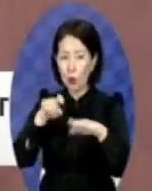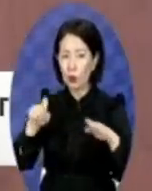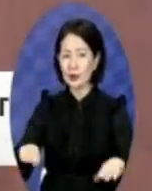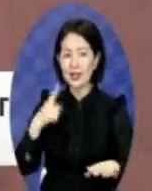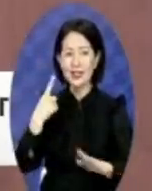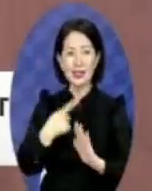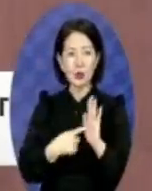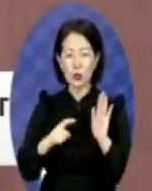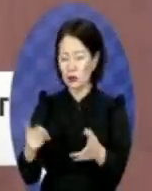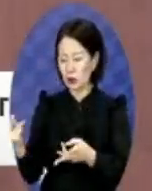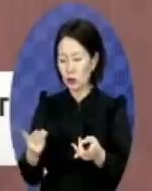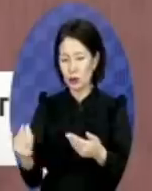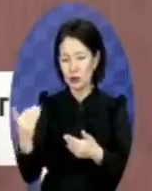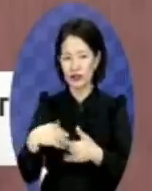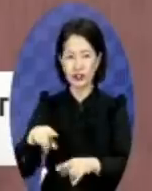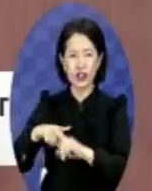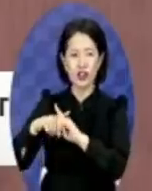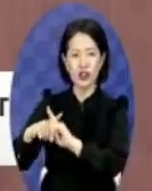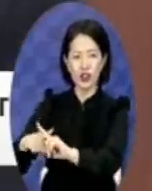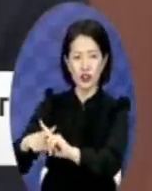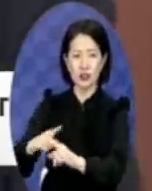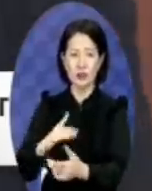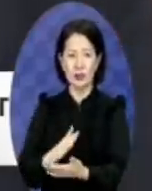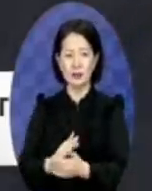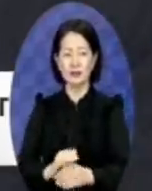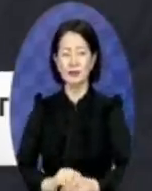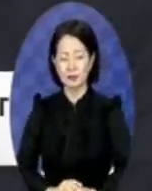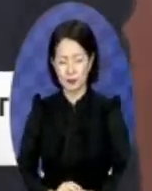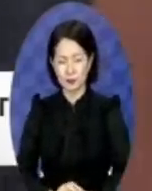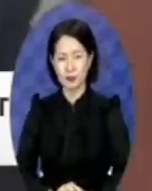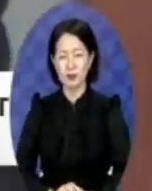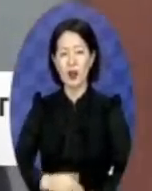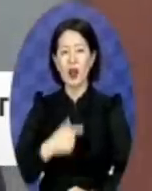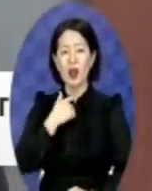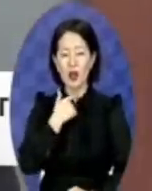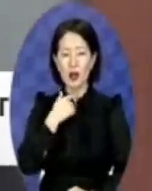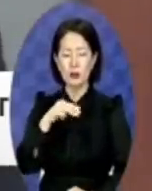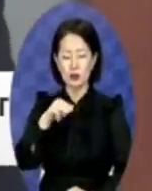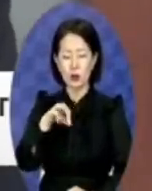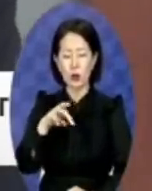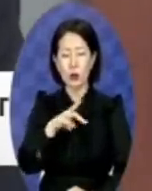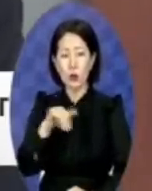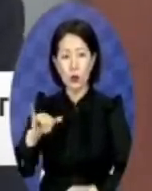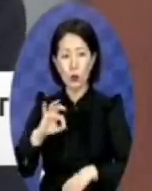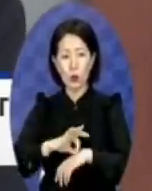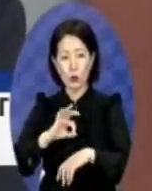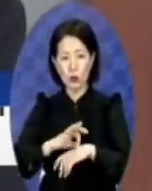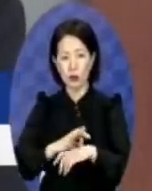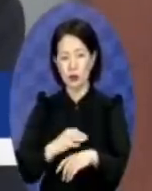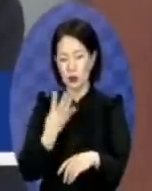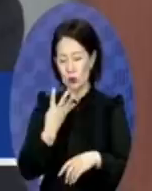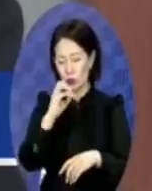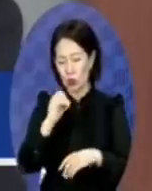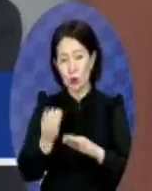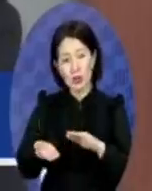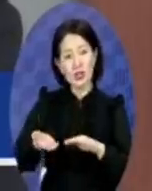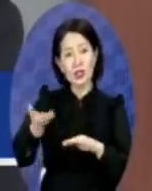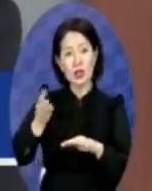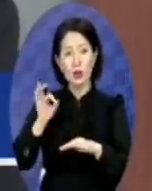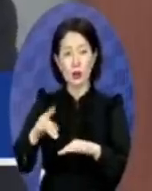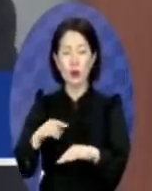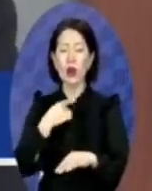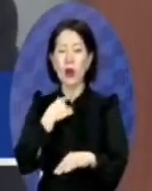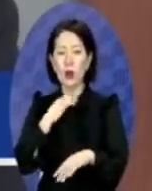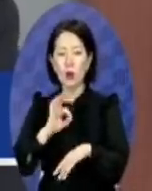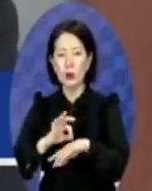сарын хугацаанд үйлчлүүлэхийг хориглоод байна. Ер нь одоо томоогийн өвчлөл маань ерөөхдөө 4% дээш болох юм бол томоогоо өвчлөлийг идэвхжиж